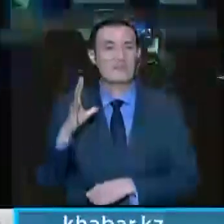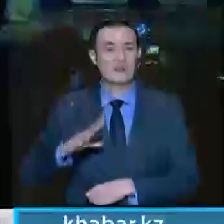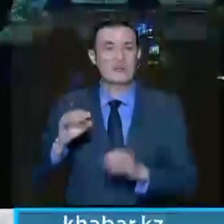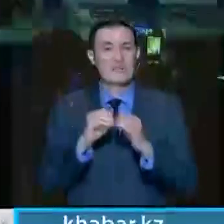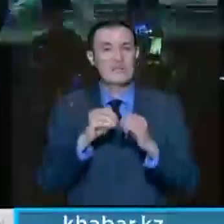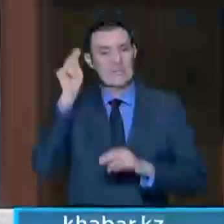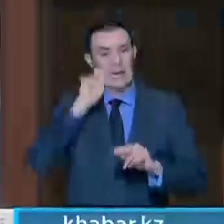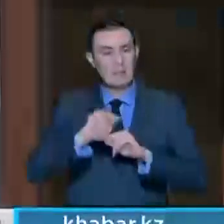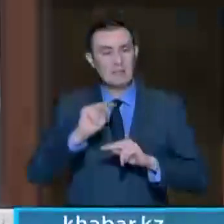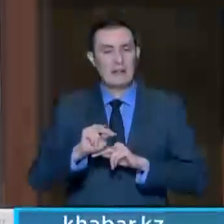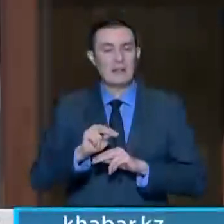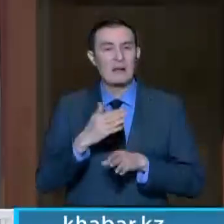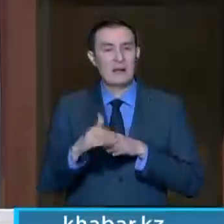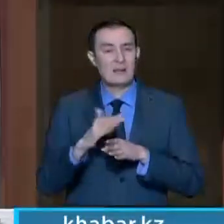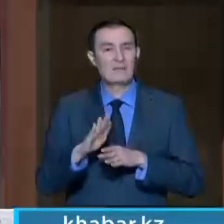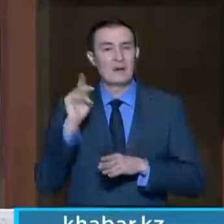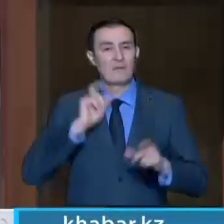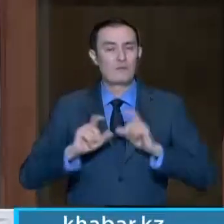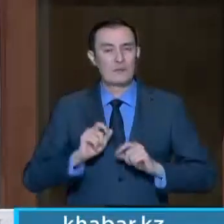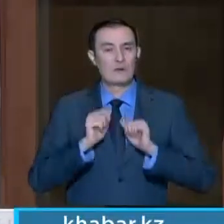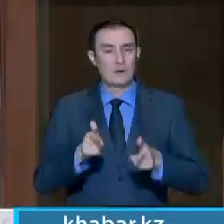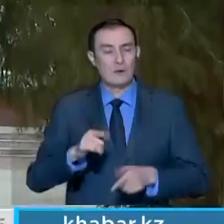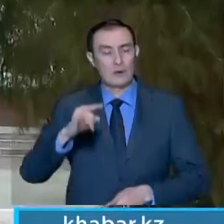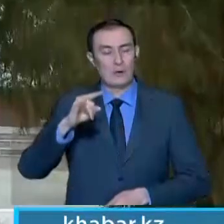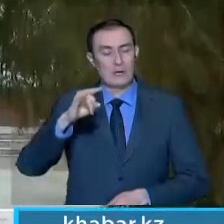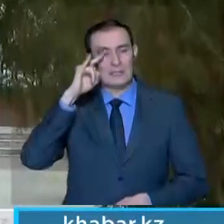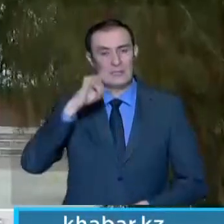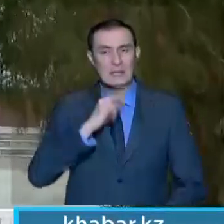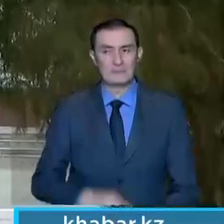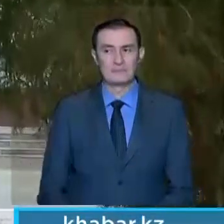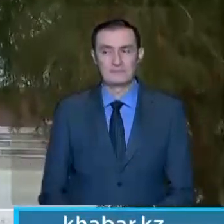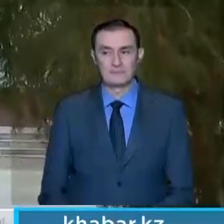10 образовательных грантов в вузы страны. Райхан Тажибаева, Ахан Алиев, Кызылорда, Хабар.